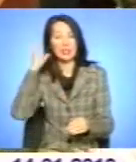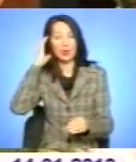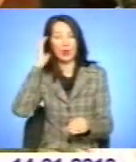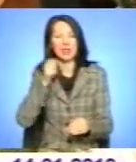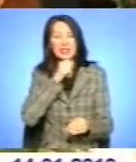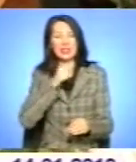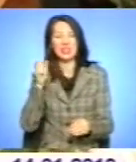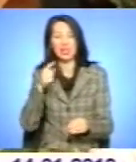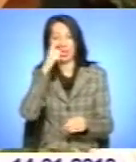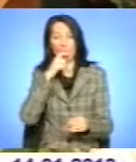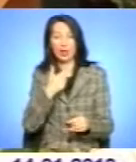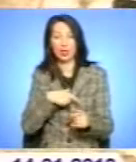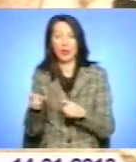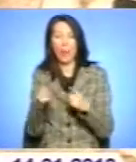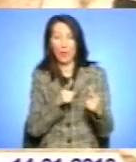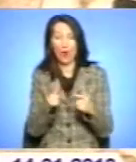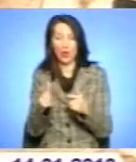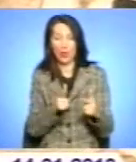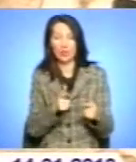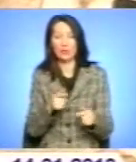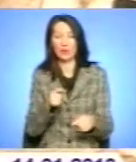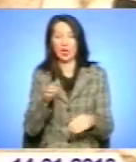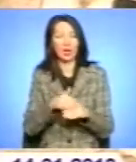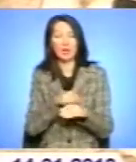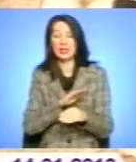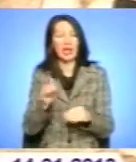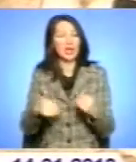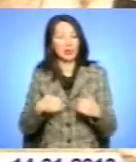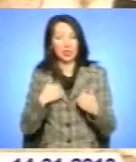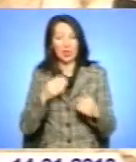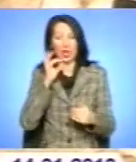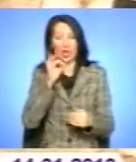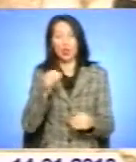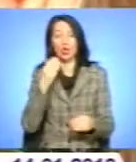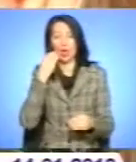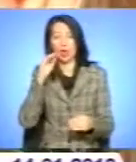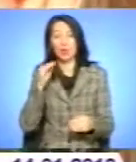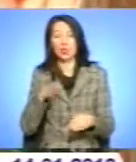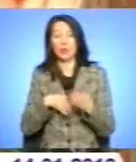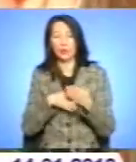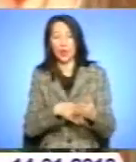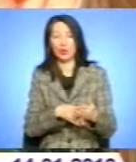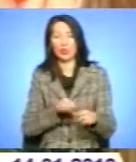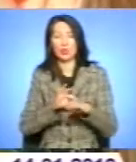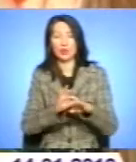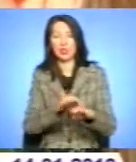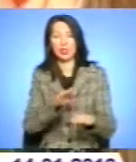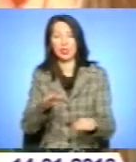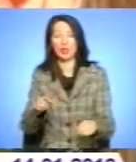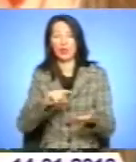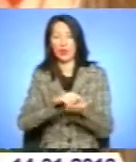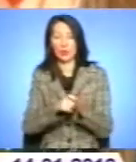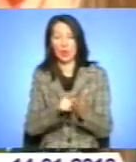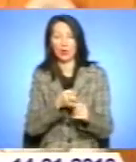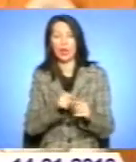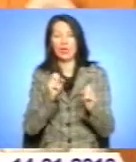чи погано себе поводить, з покаранням не поспішають. Кажуть, найкращий метод – повести дитину в кімнату, яка спеціально обладнана